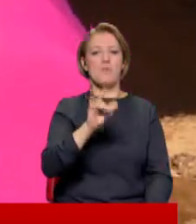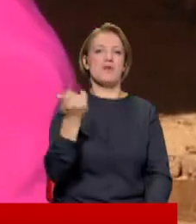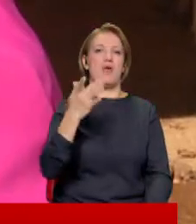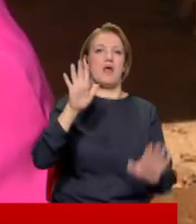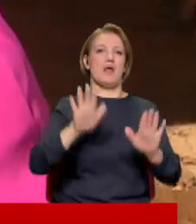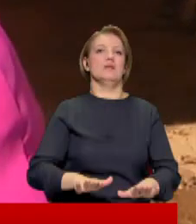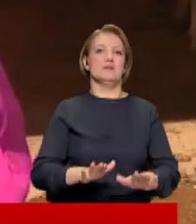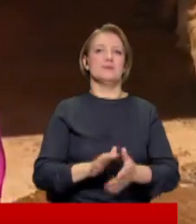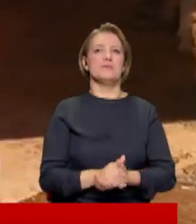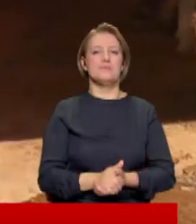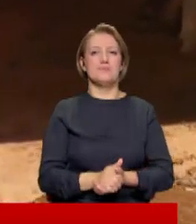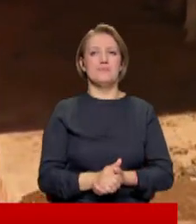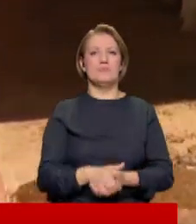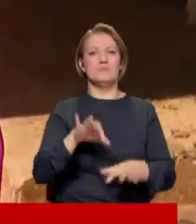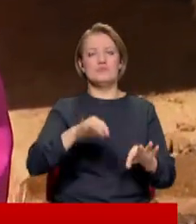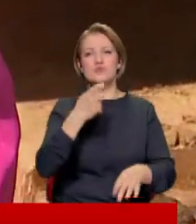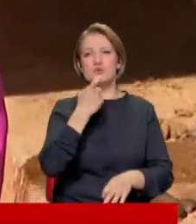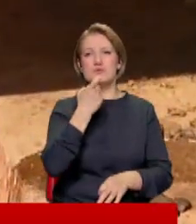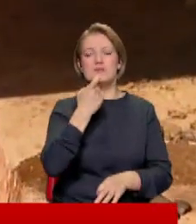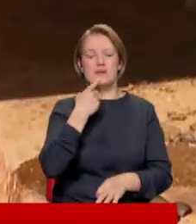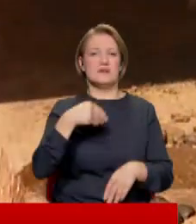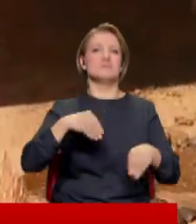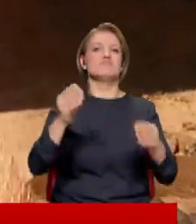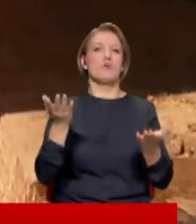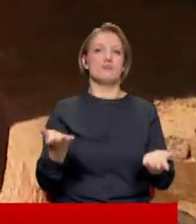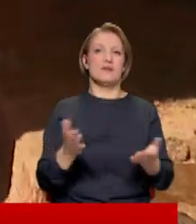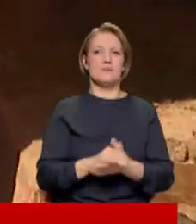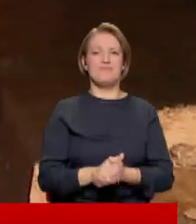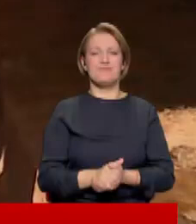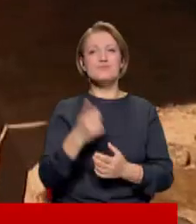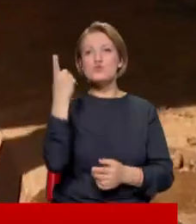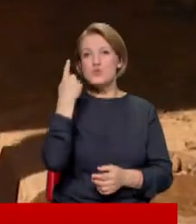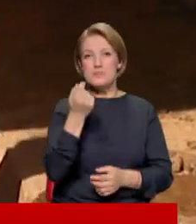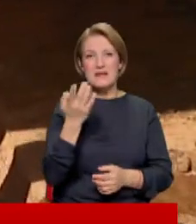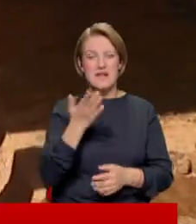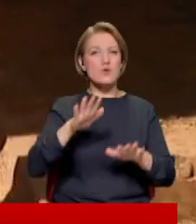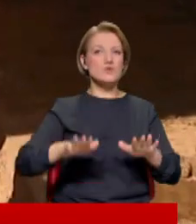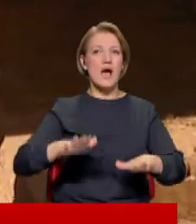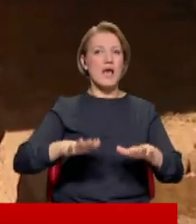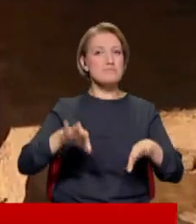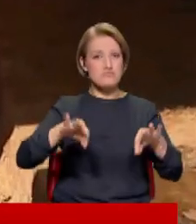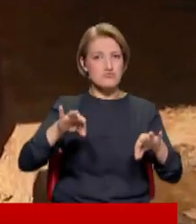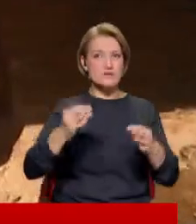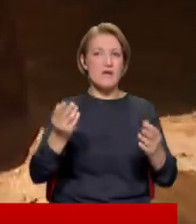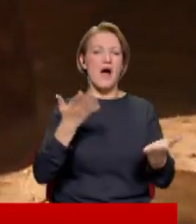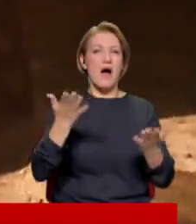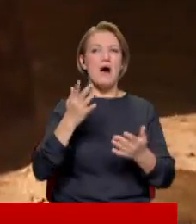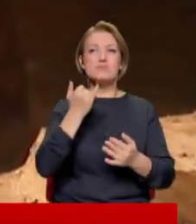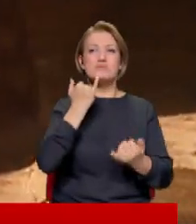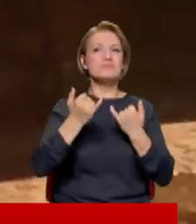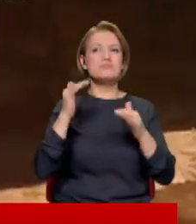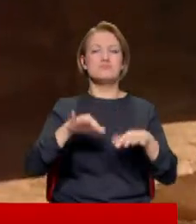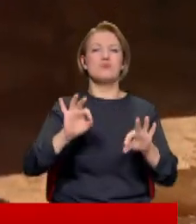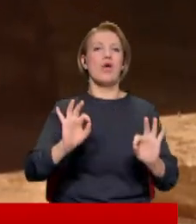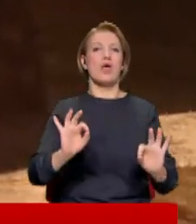kaldı ablam. Bu sene sonunda hiç satılmadı. Geziyoruz. Yok. Dün biraz daha durgundu, bugün biraz daha hareketli tamam. Gördün.